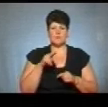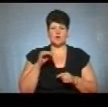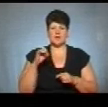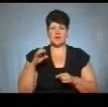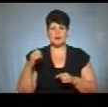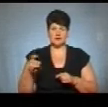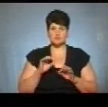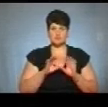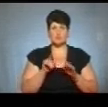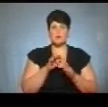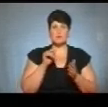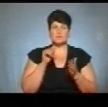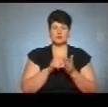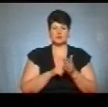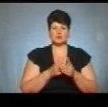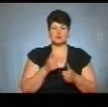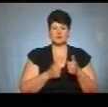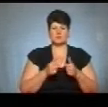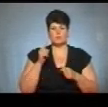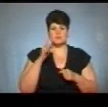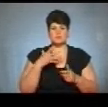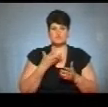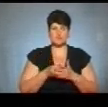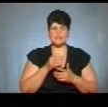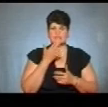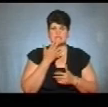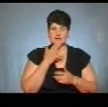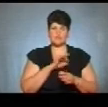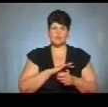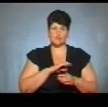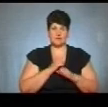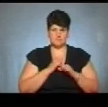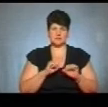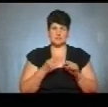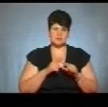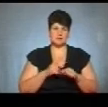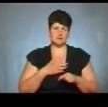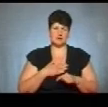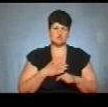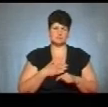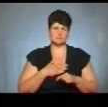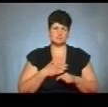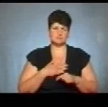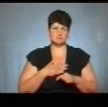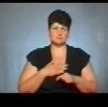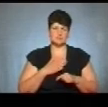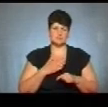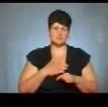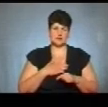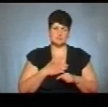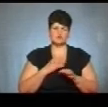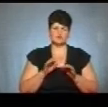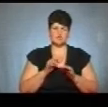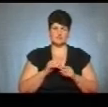про мету конкурсу. Популяризувати своє національне, виховувати патріотів. Це наш